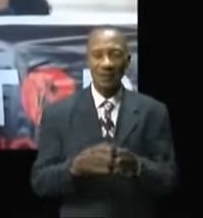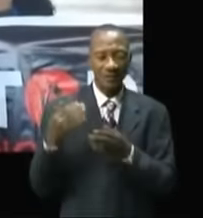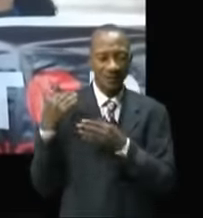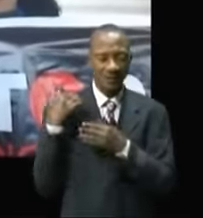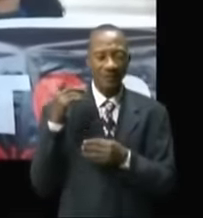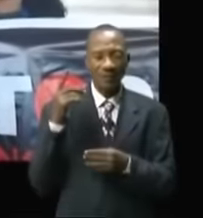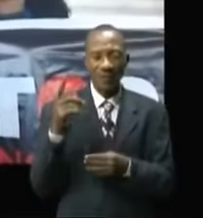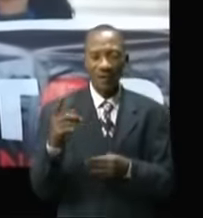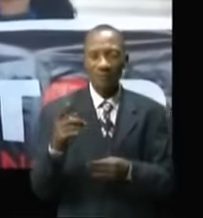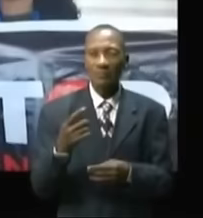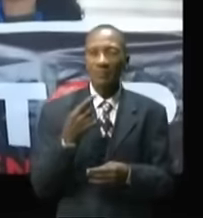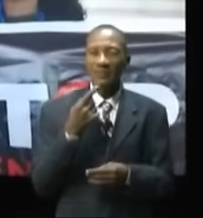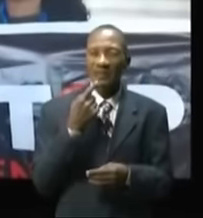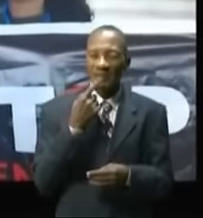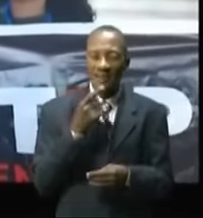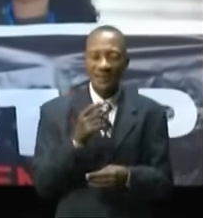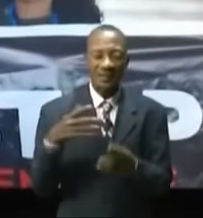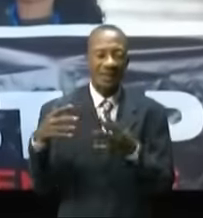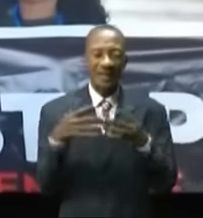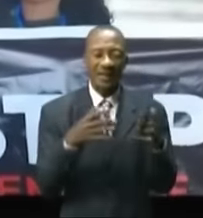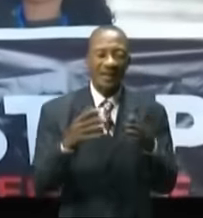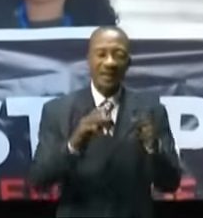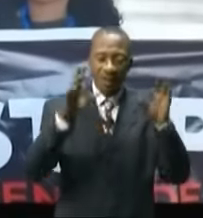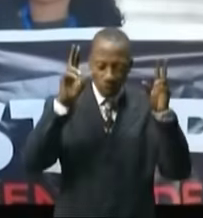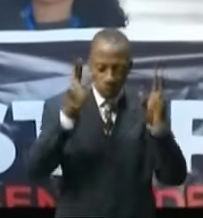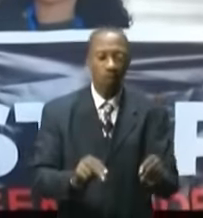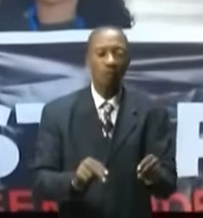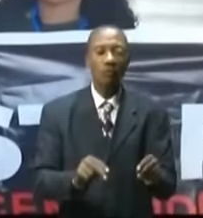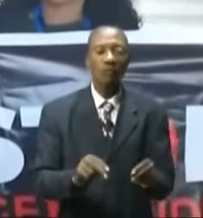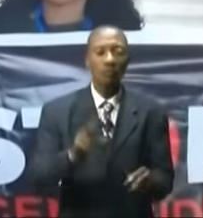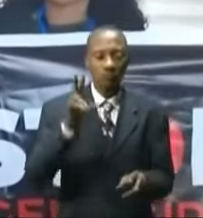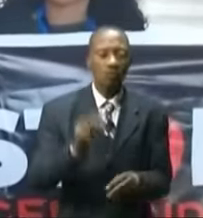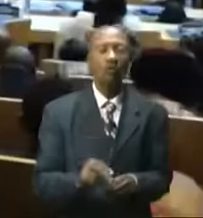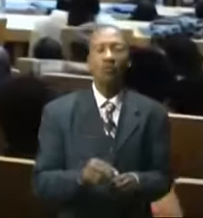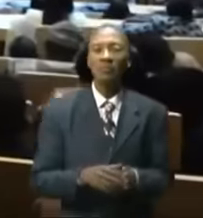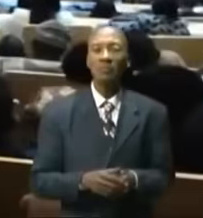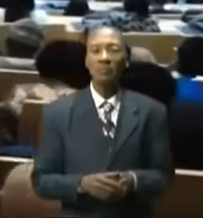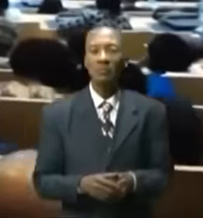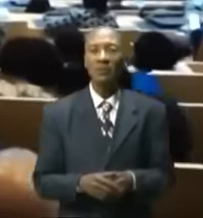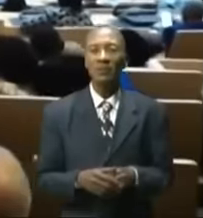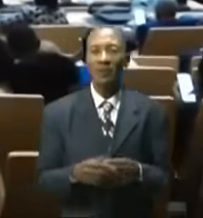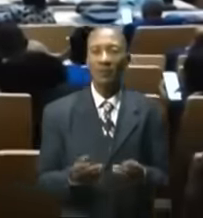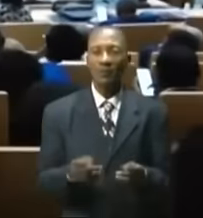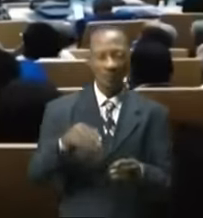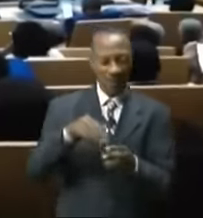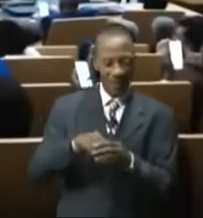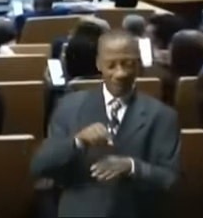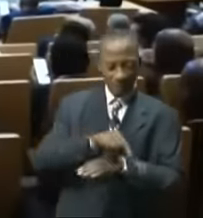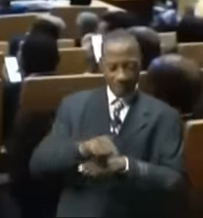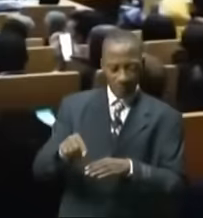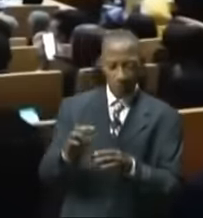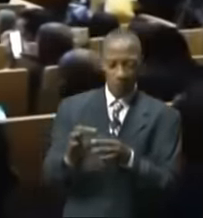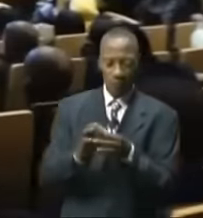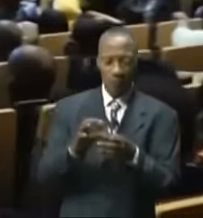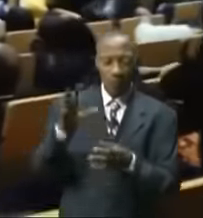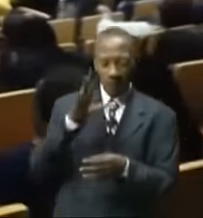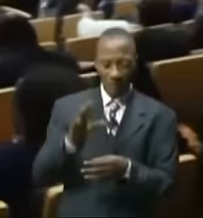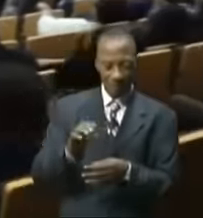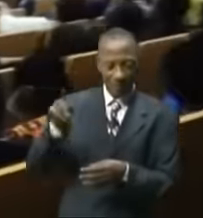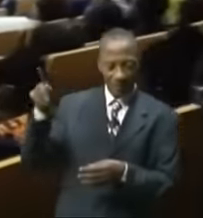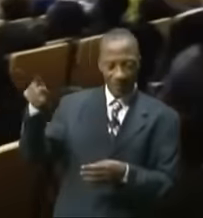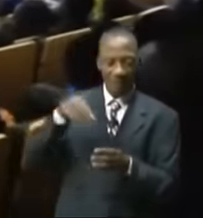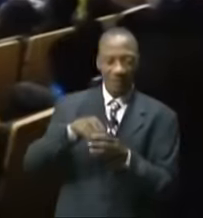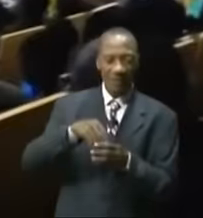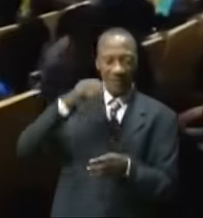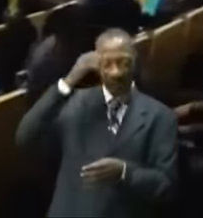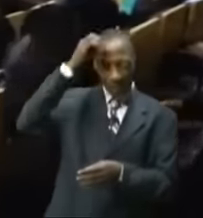dit non à la guerre d'agression. Message qu'ils ont tenu à passer au siège de l'Union africaine à Addis Abeba